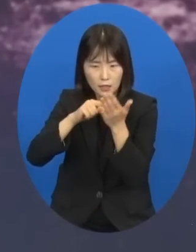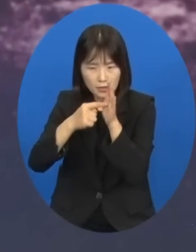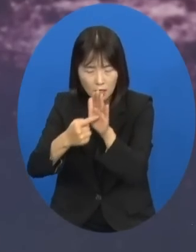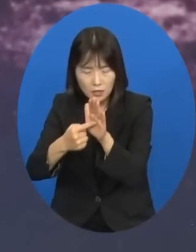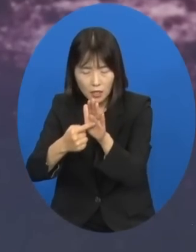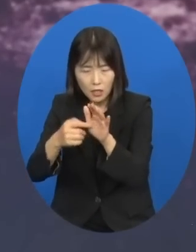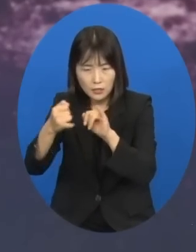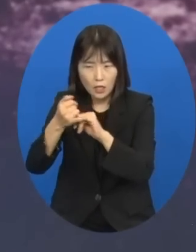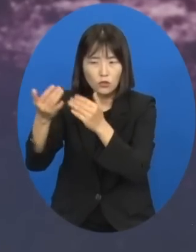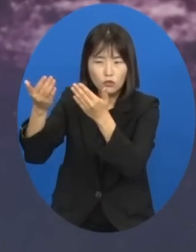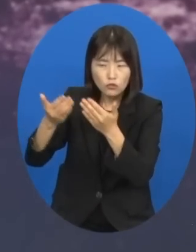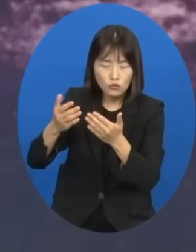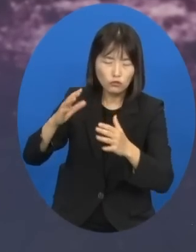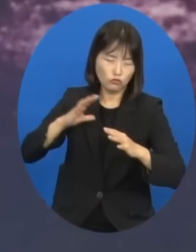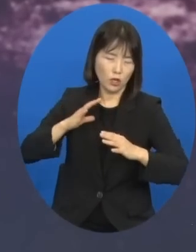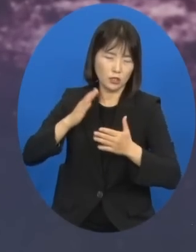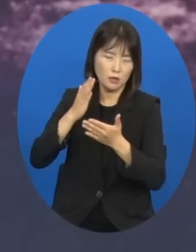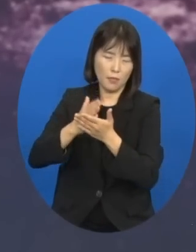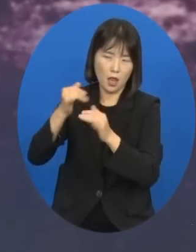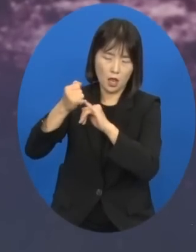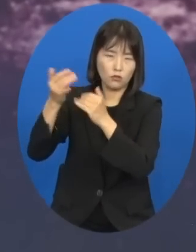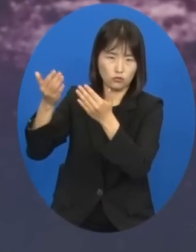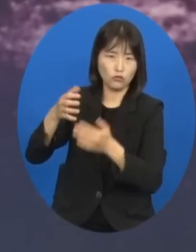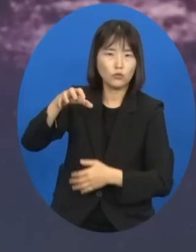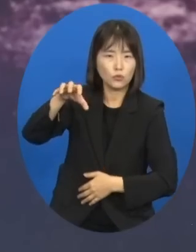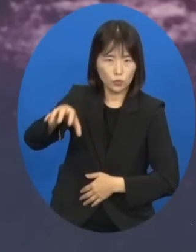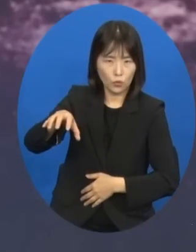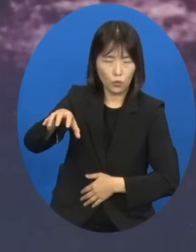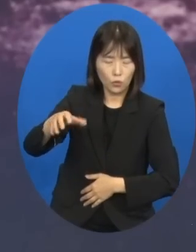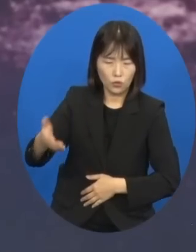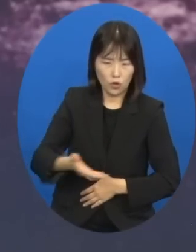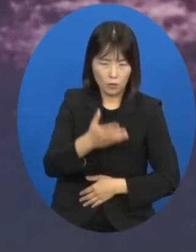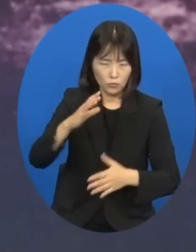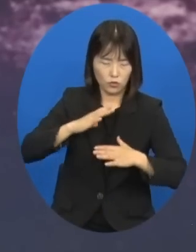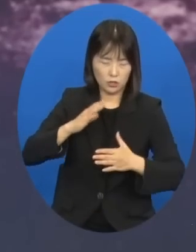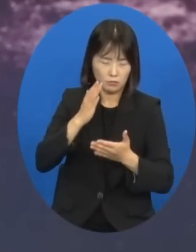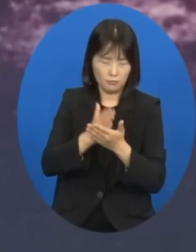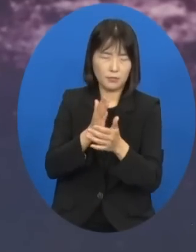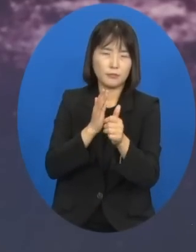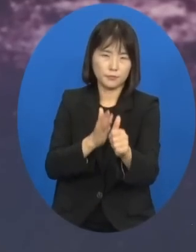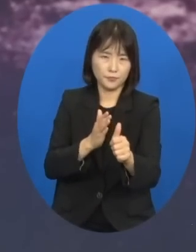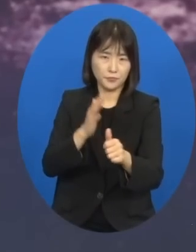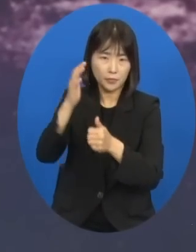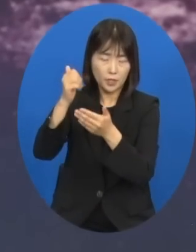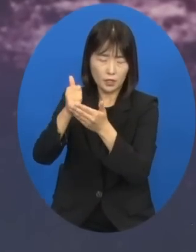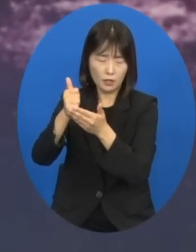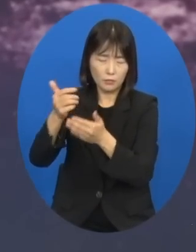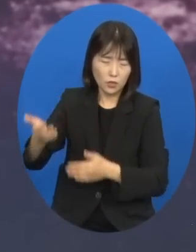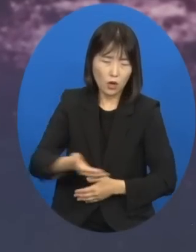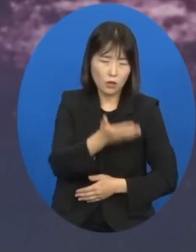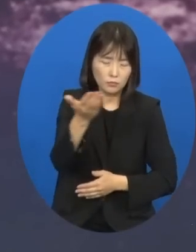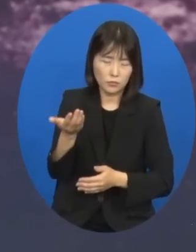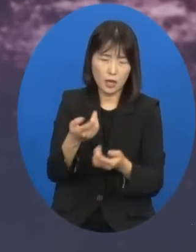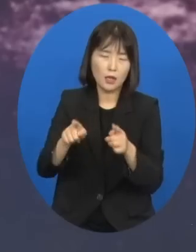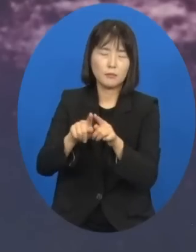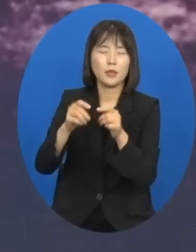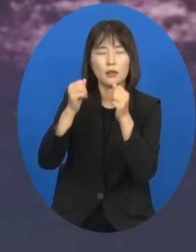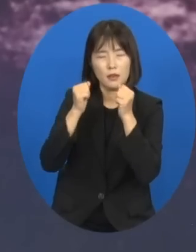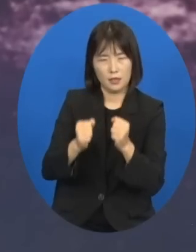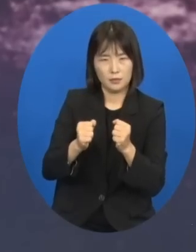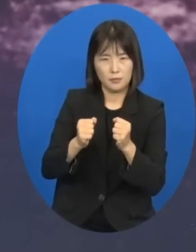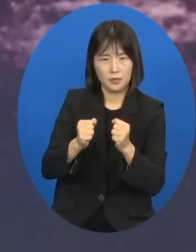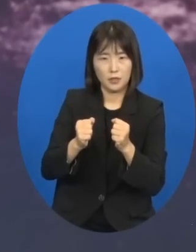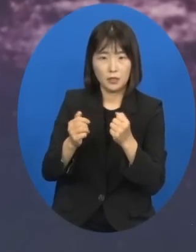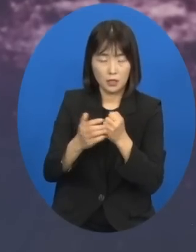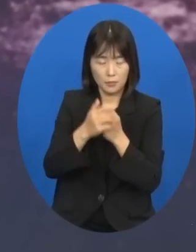말라고 말씀을 하십니다. 여러분 두려워하지 마시길 바랍니다. 하나님이 여러분과 함께 하십니다. 그러므로 오늘도